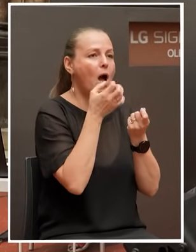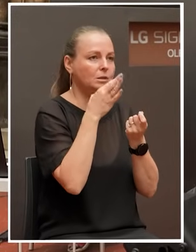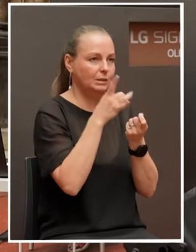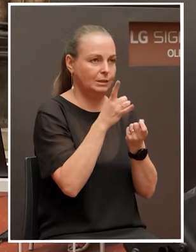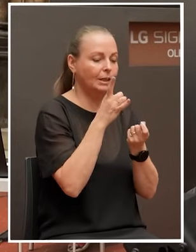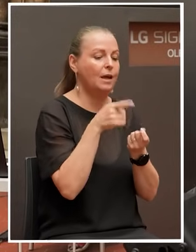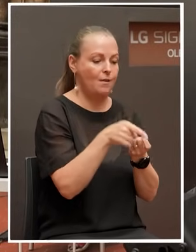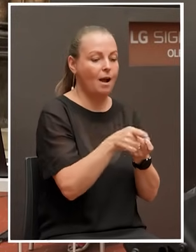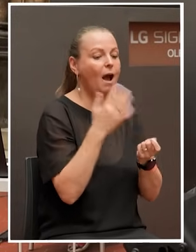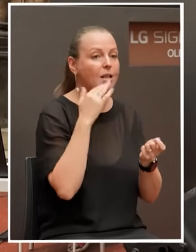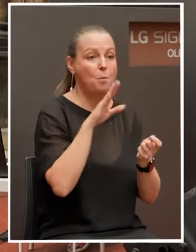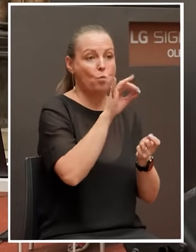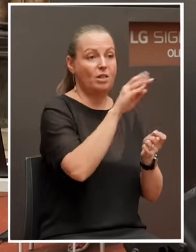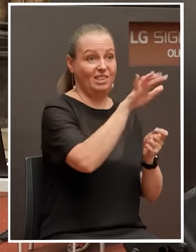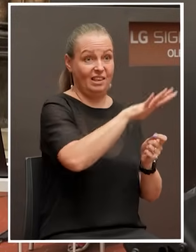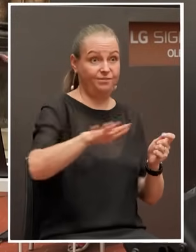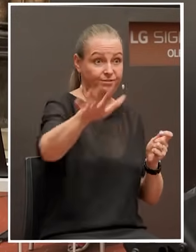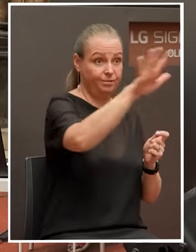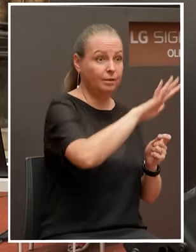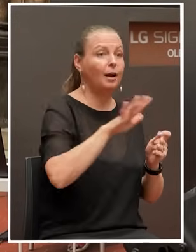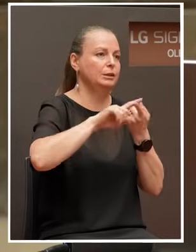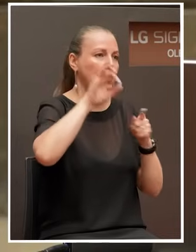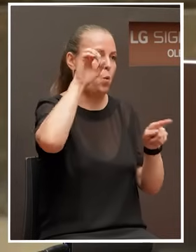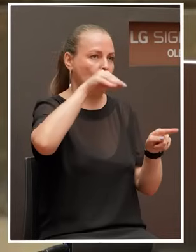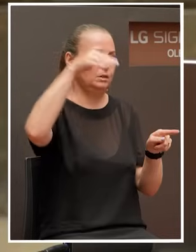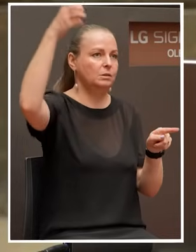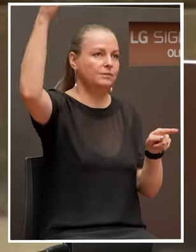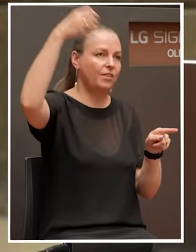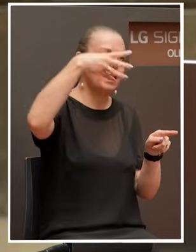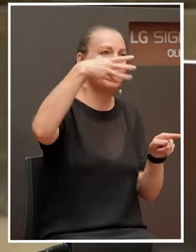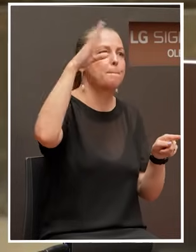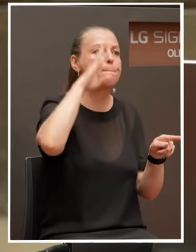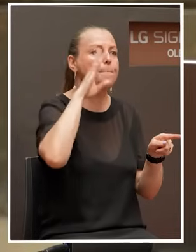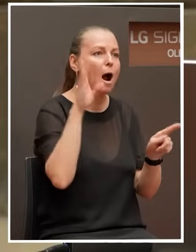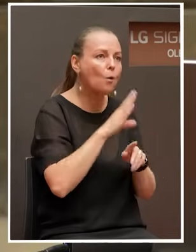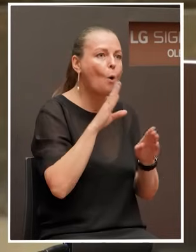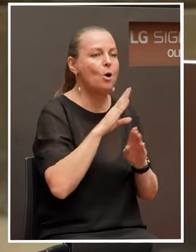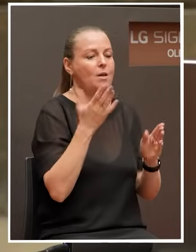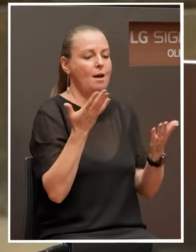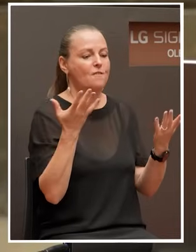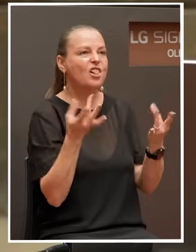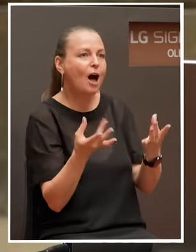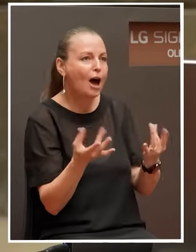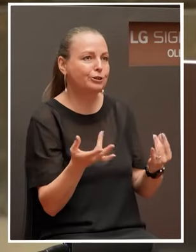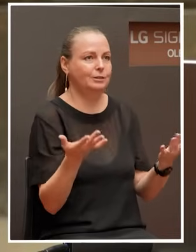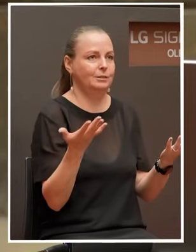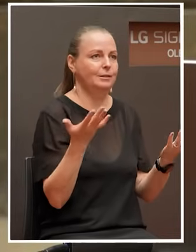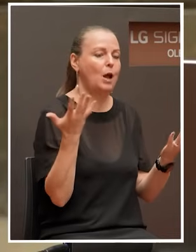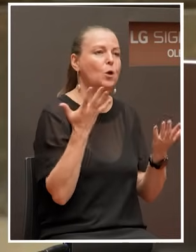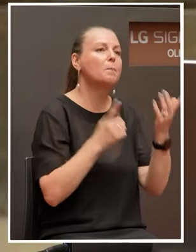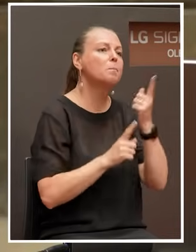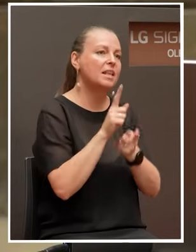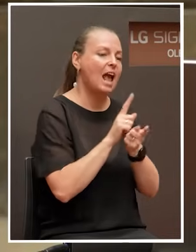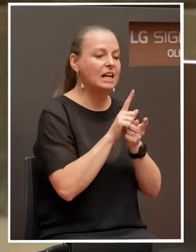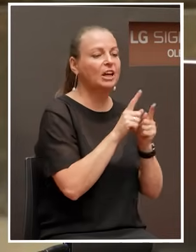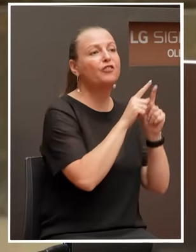состояния мотива, зависящих от погоды, солнца, влажности и меняющихся в